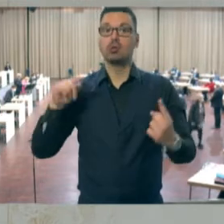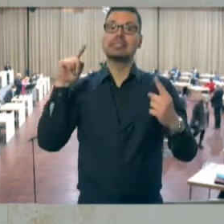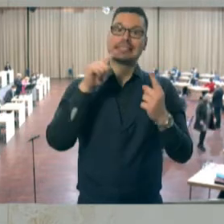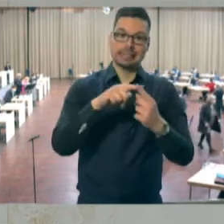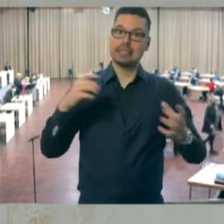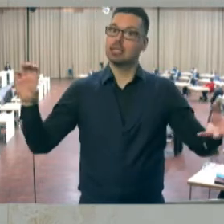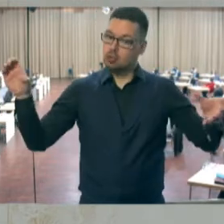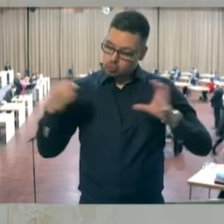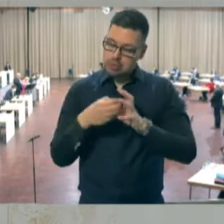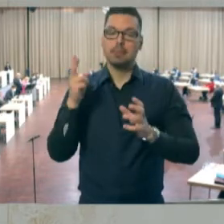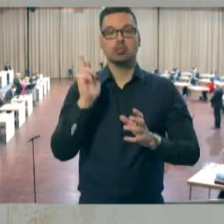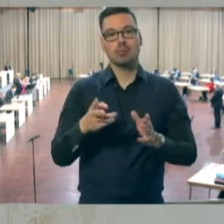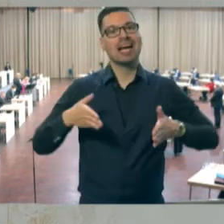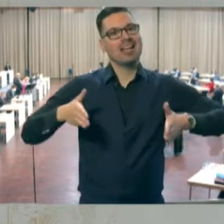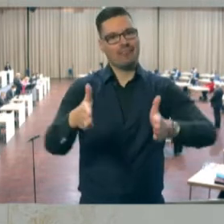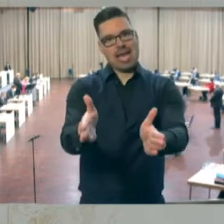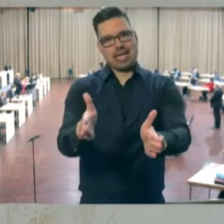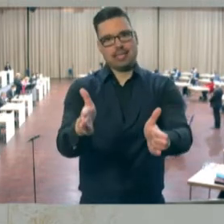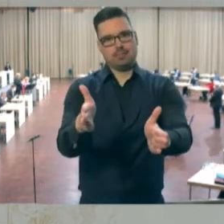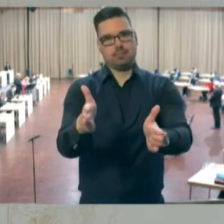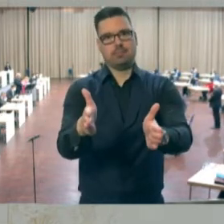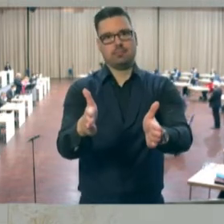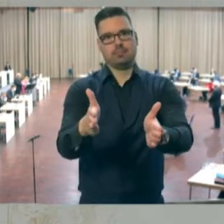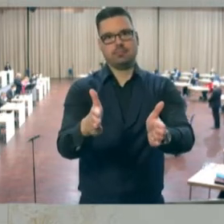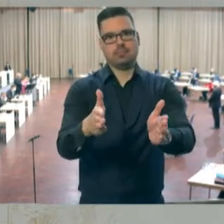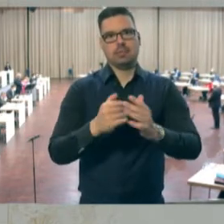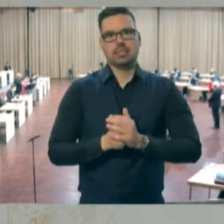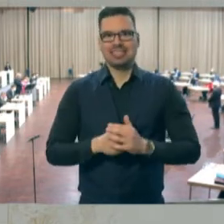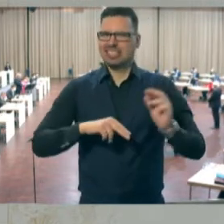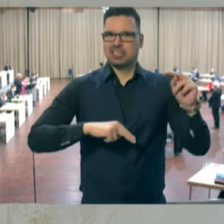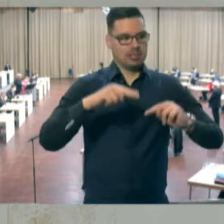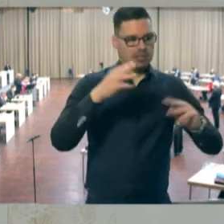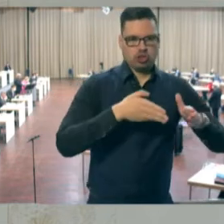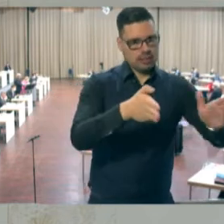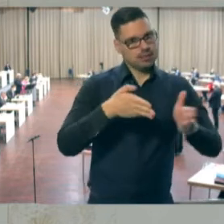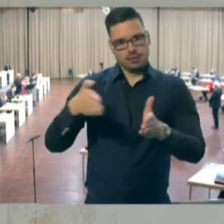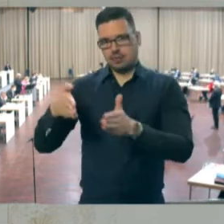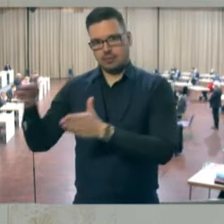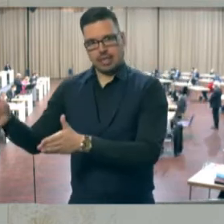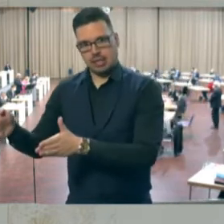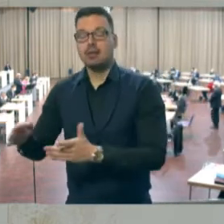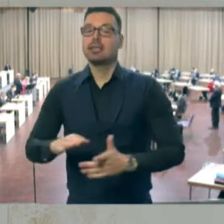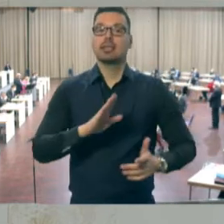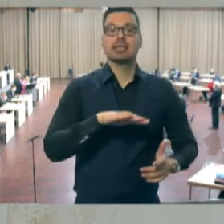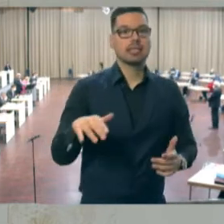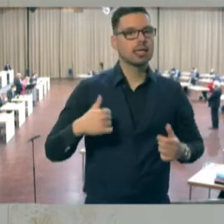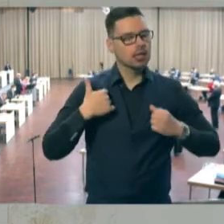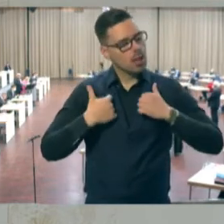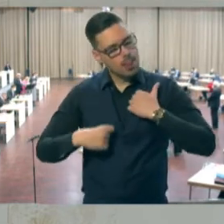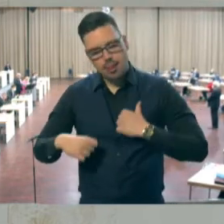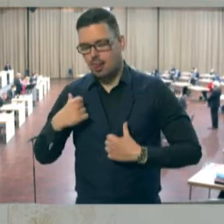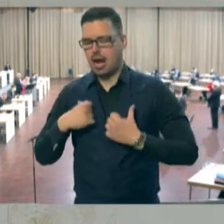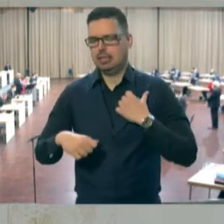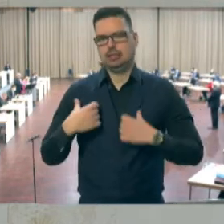auch. Aber der Weg dorthin, das ist vermutlich ein unterschiedlicher. Denn Kinder leiden unter dieser